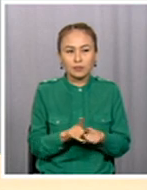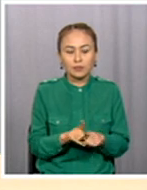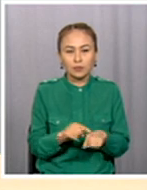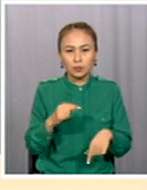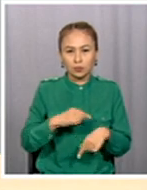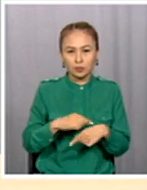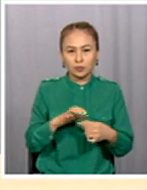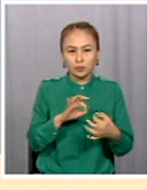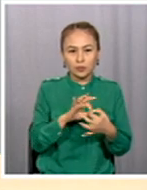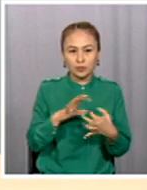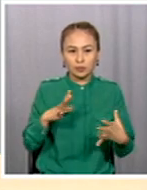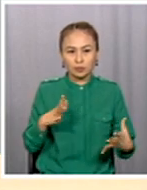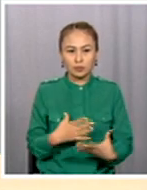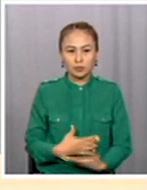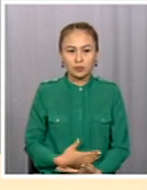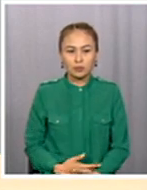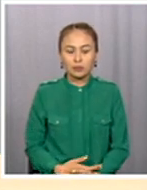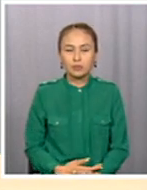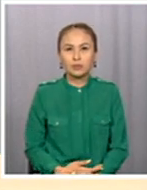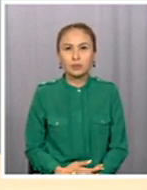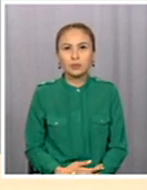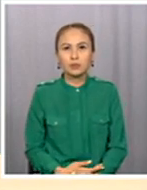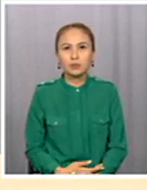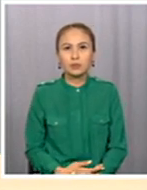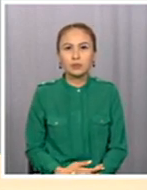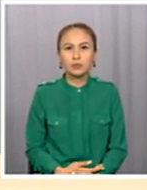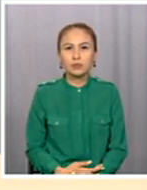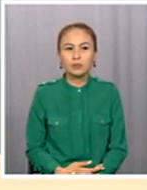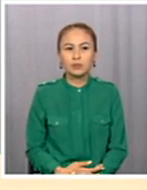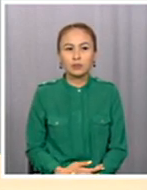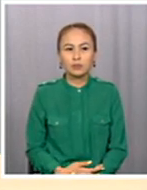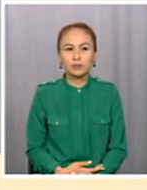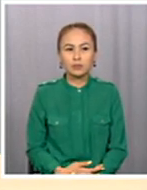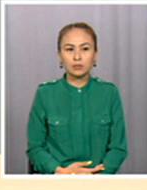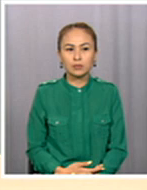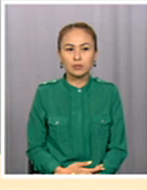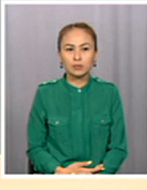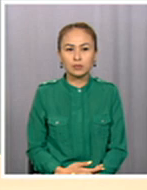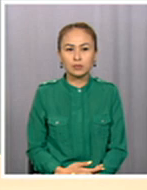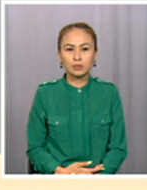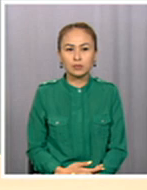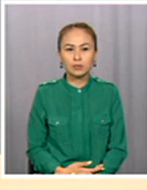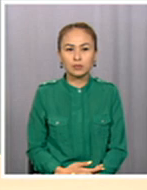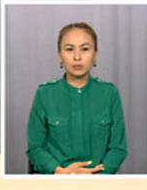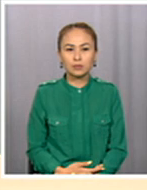что барс олицетворяет независимость.